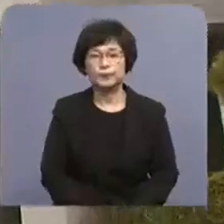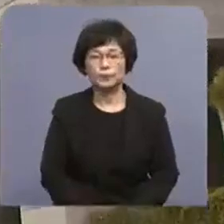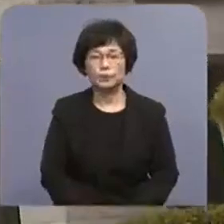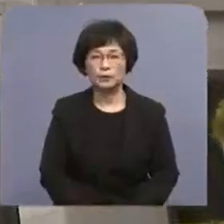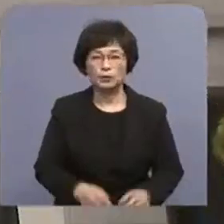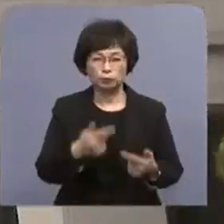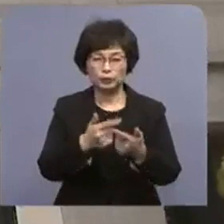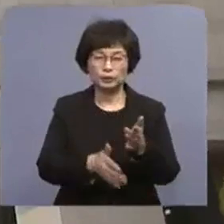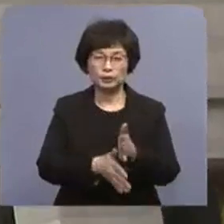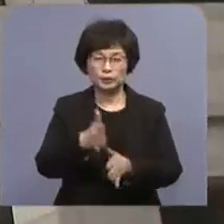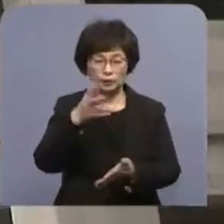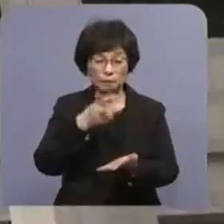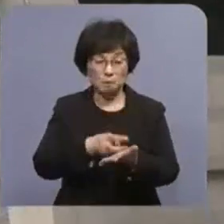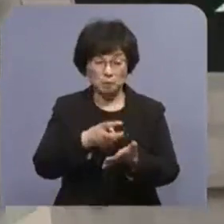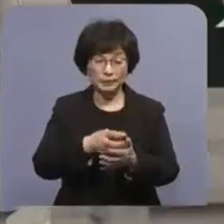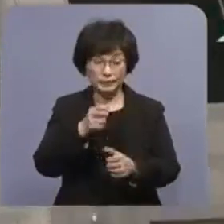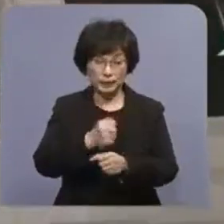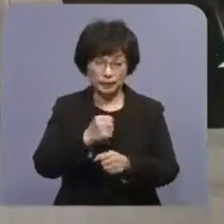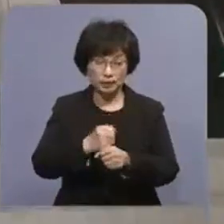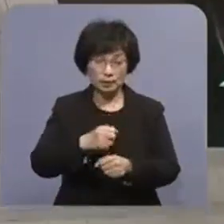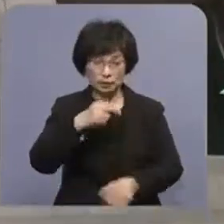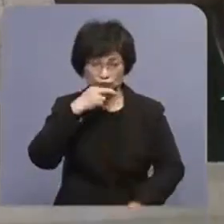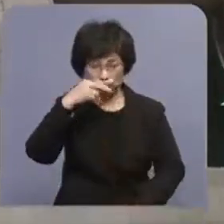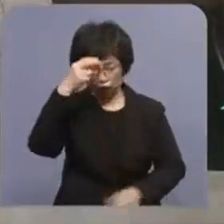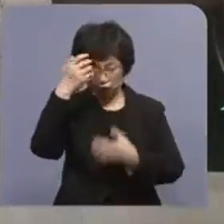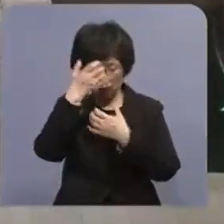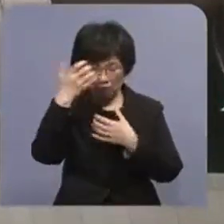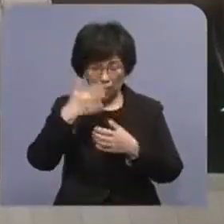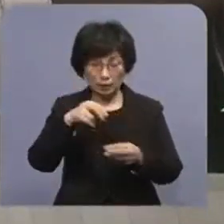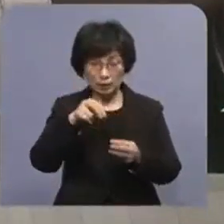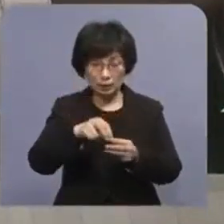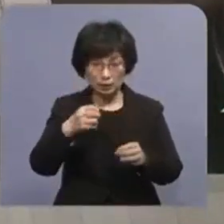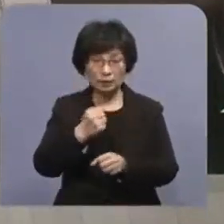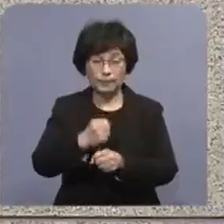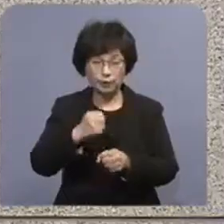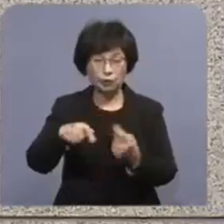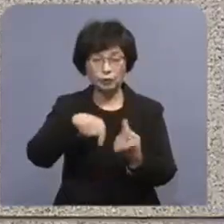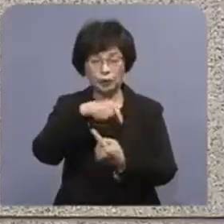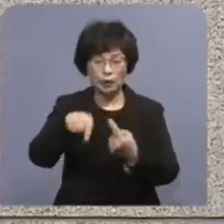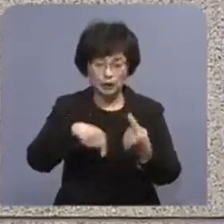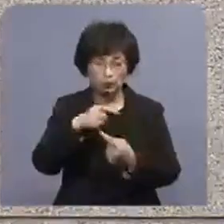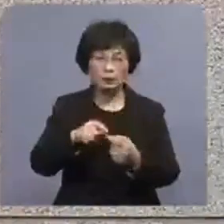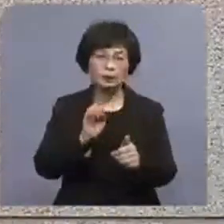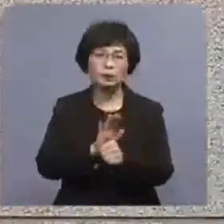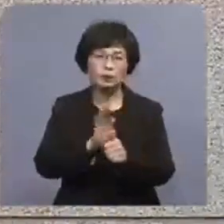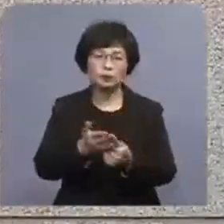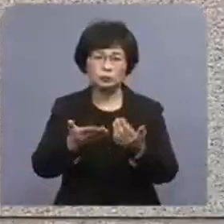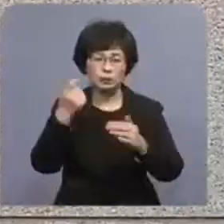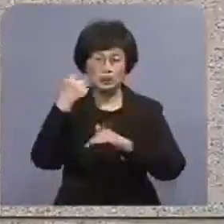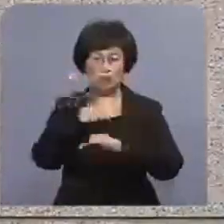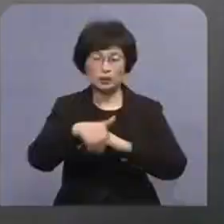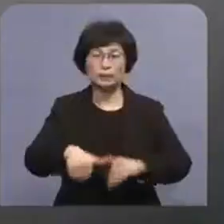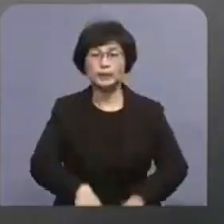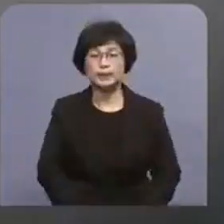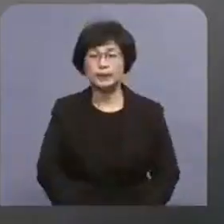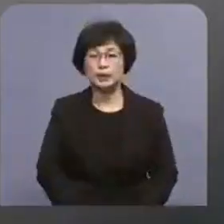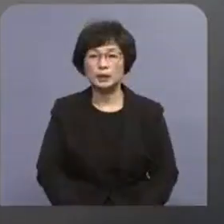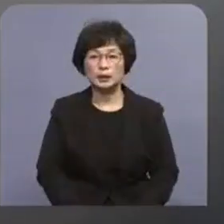부산시의회도 조례를 통해 주치 해수센터를 만들고 운영할 수 있게 뒷받침한다는 계획입니다